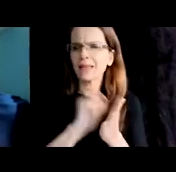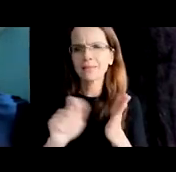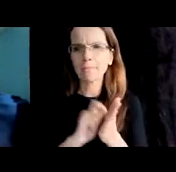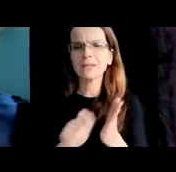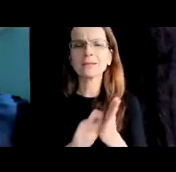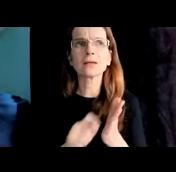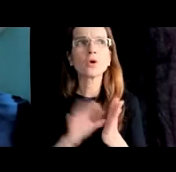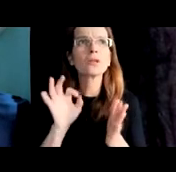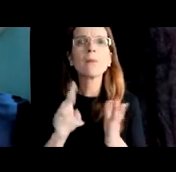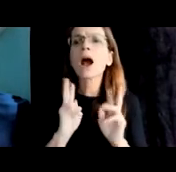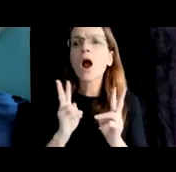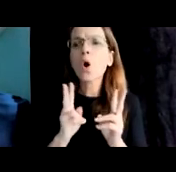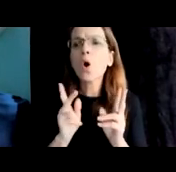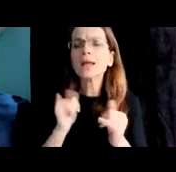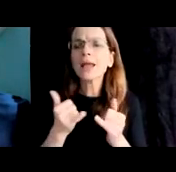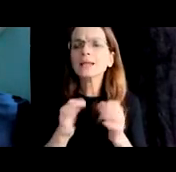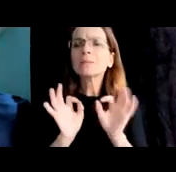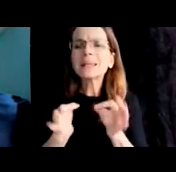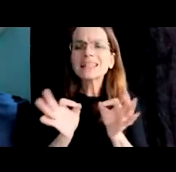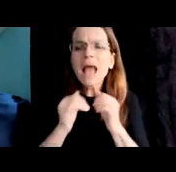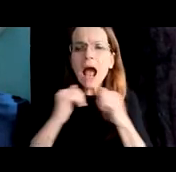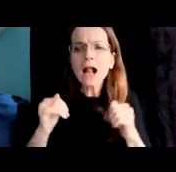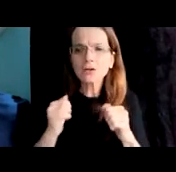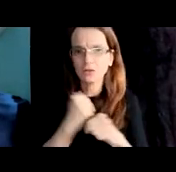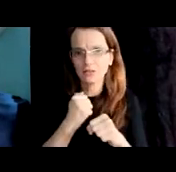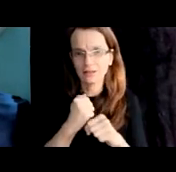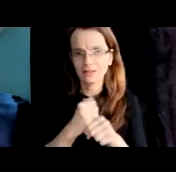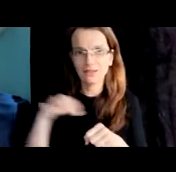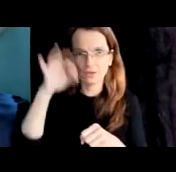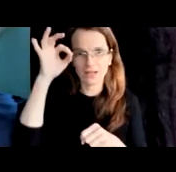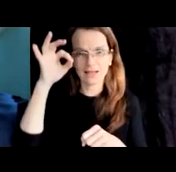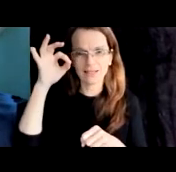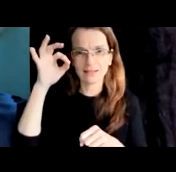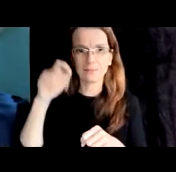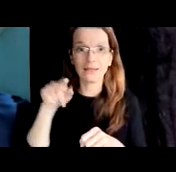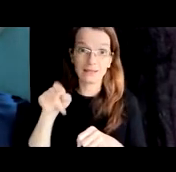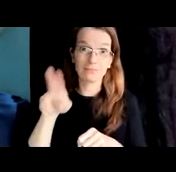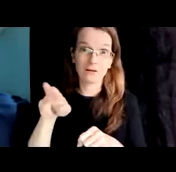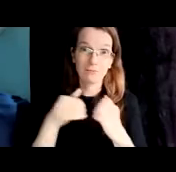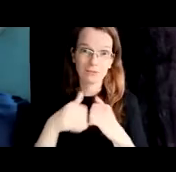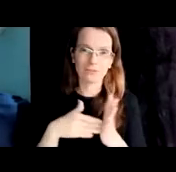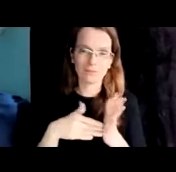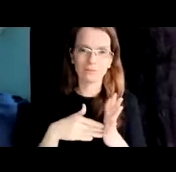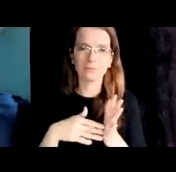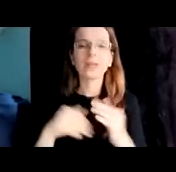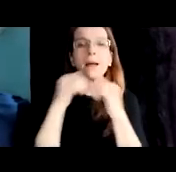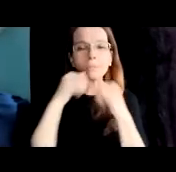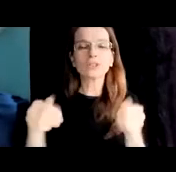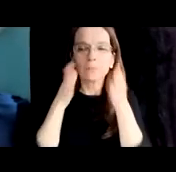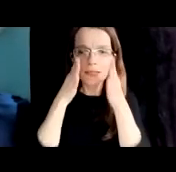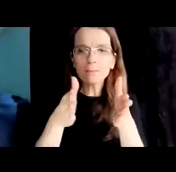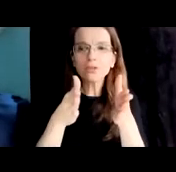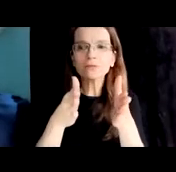kako specialno delati z odraslimi osebami s posebnimi potrebami. Posebej se posvečamo seveda